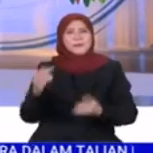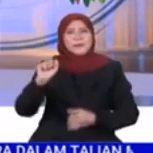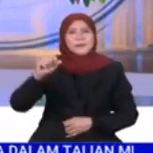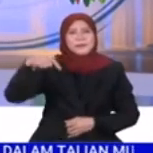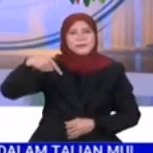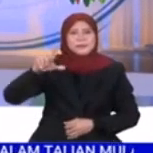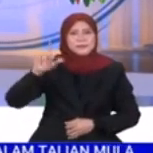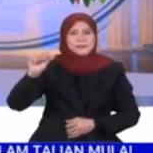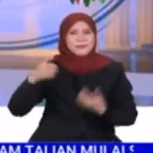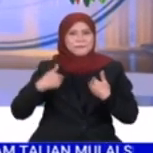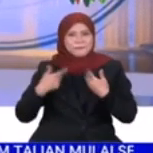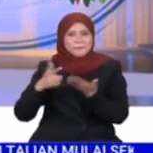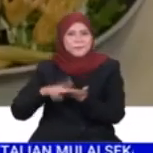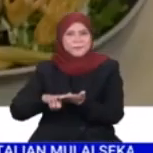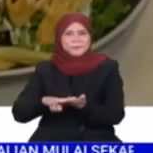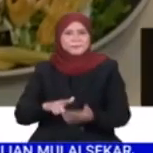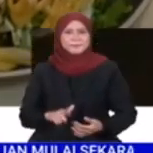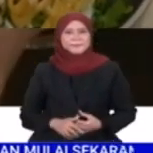Arbain.